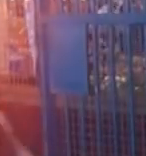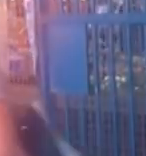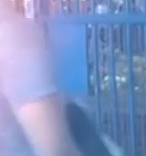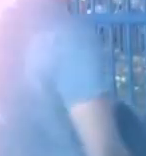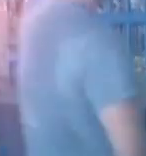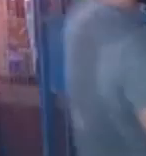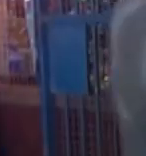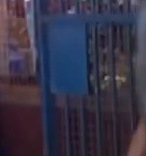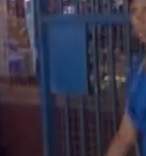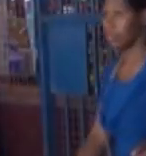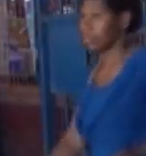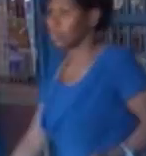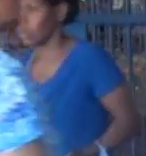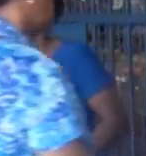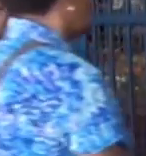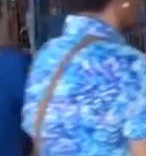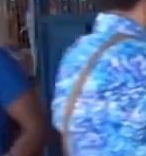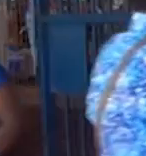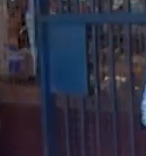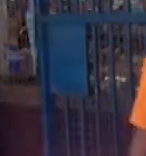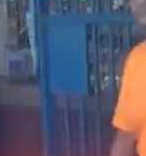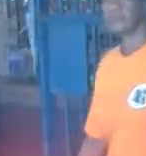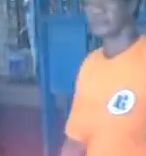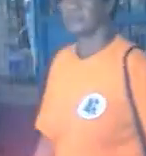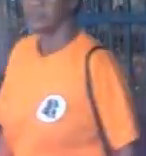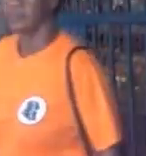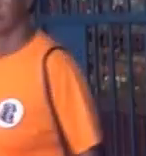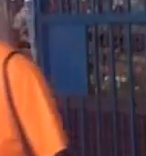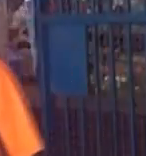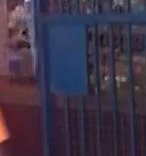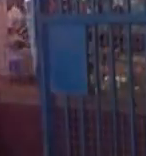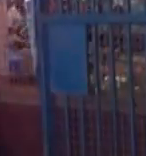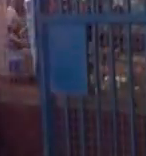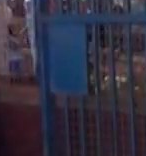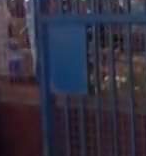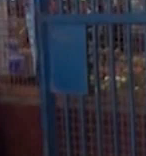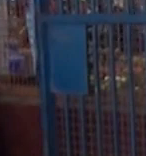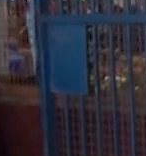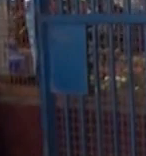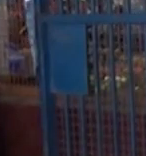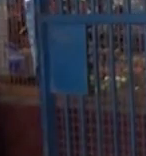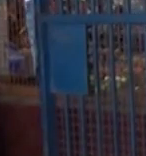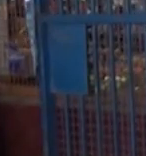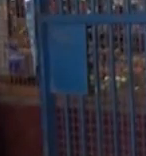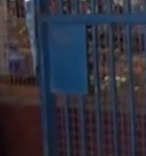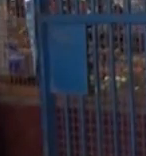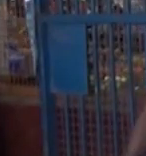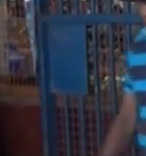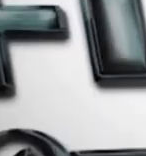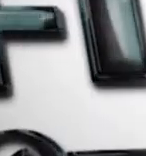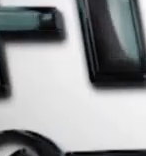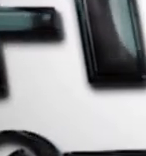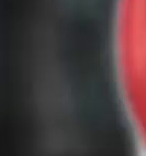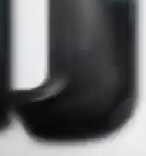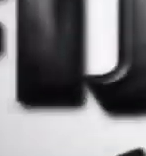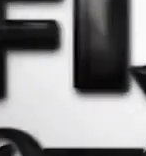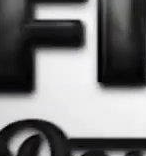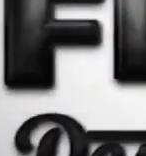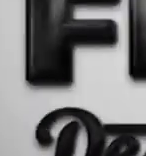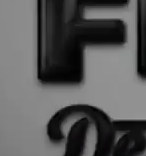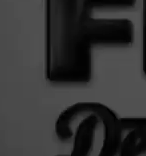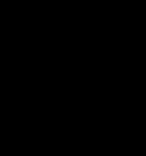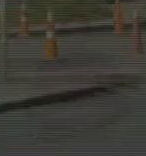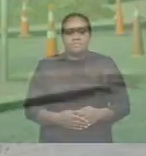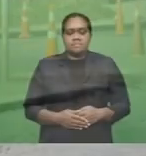कुमार स्वामी नायक गोंगो लिबू लटोका रेडियो फीजी 2 में पुराना गाना लगे हमें बहुत अच्छा लगे रेडियो फीजी